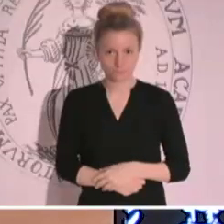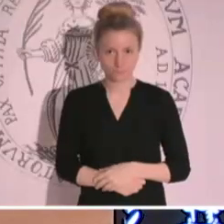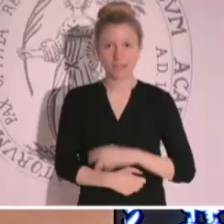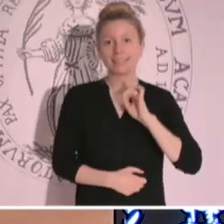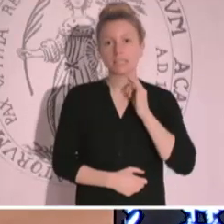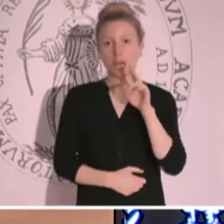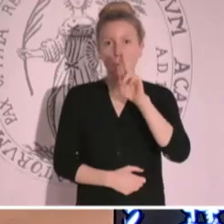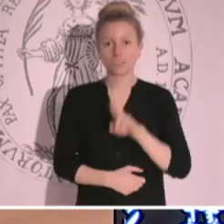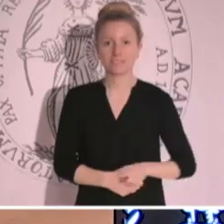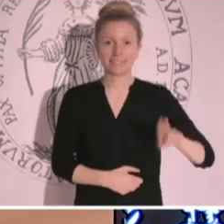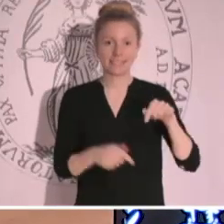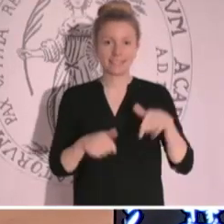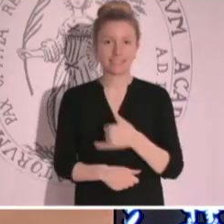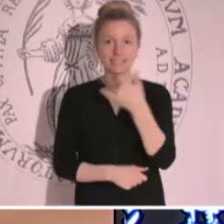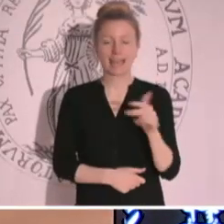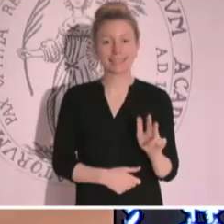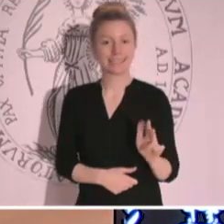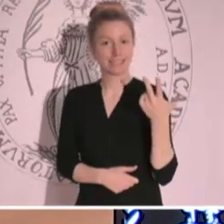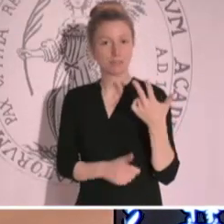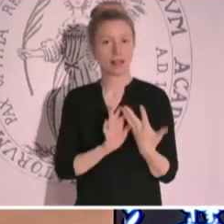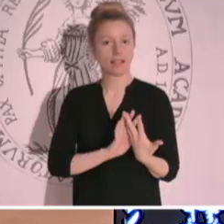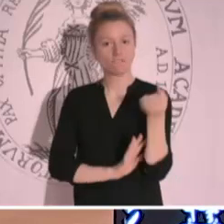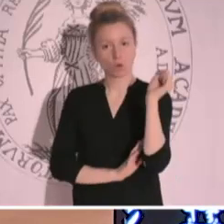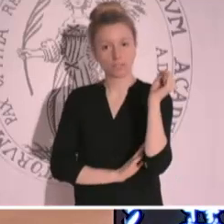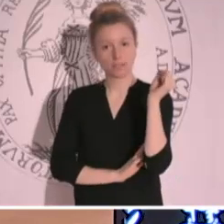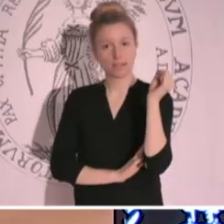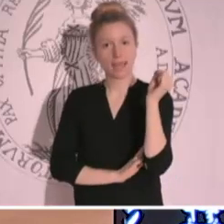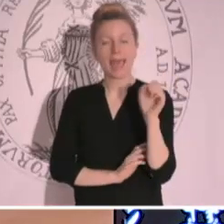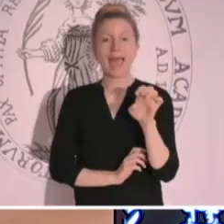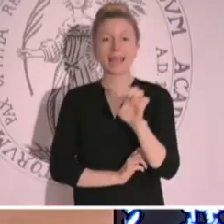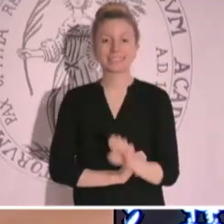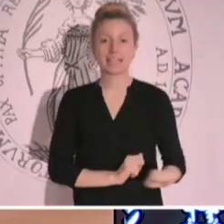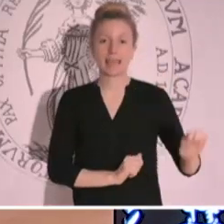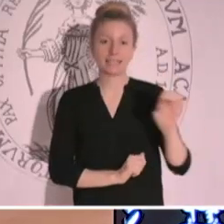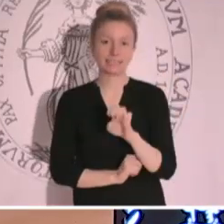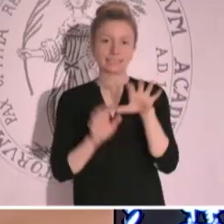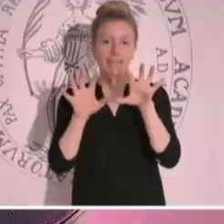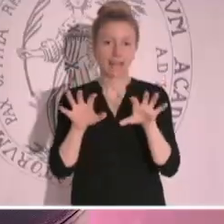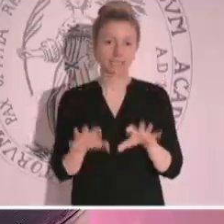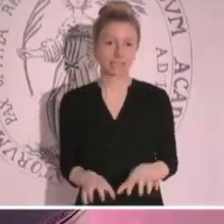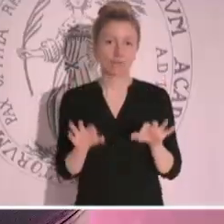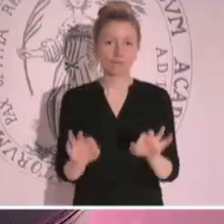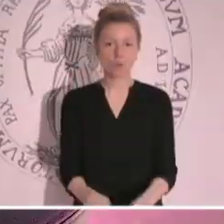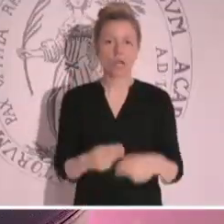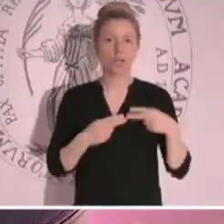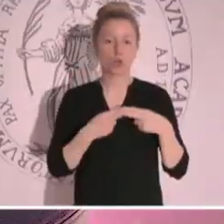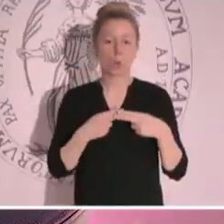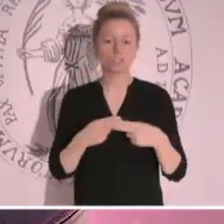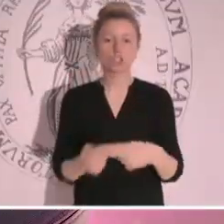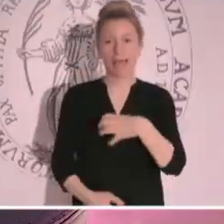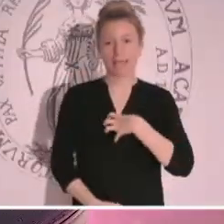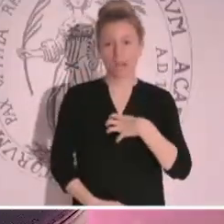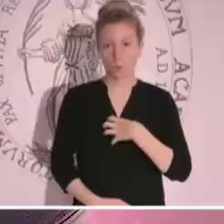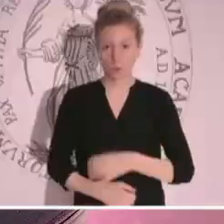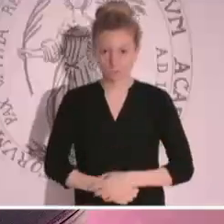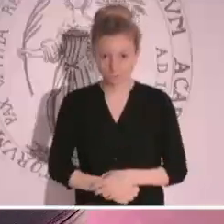also das Bundesexzellenzcluster gewonnen für chronische Entzündungen. Das ist schon etwas ganz Außergewöhnliches, und zwar wirklich aus der Medizin heraus. Das